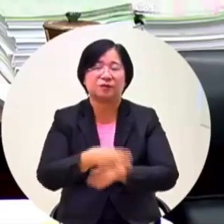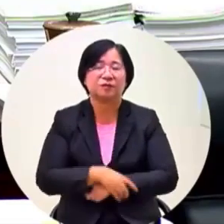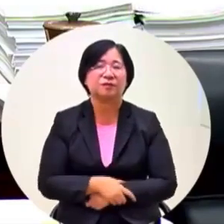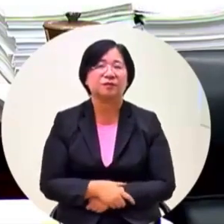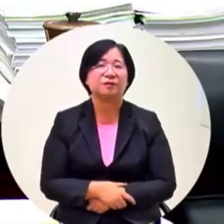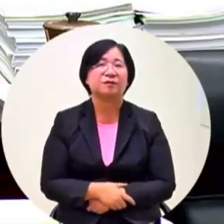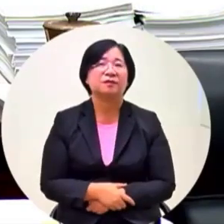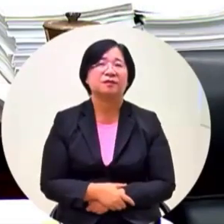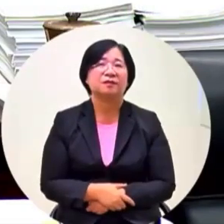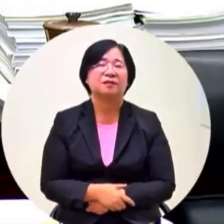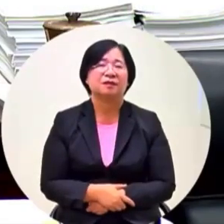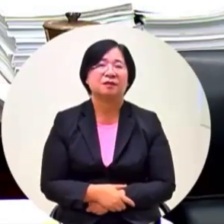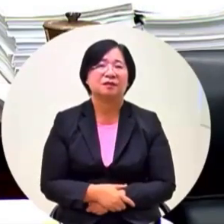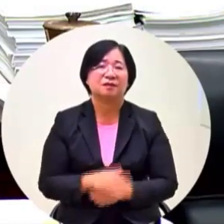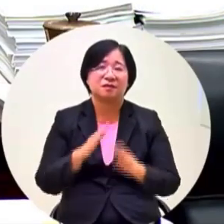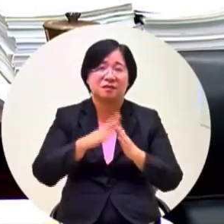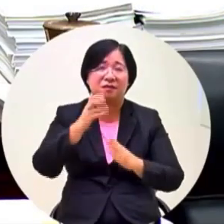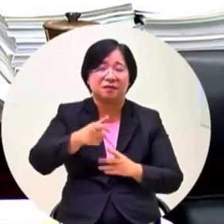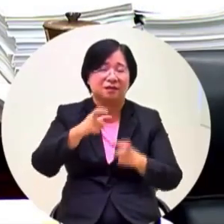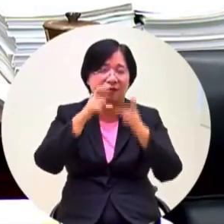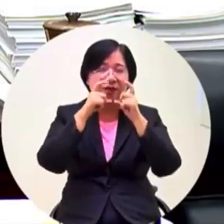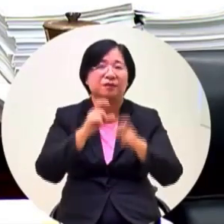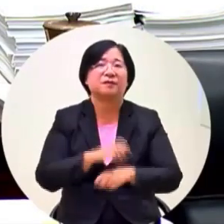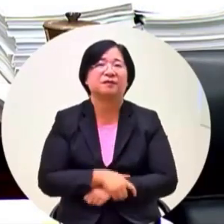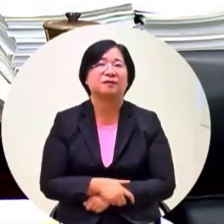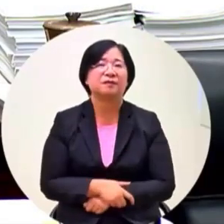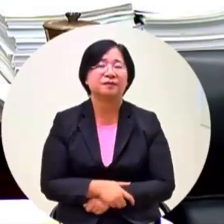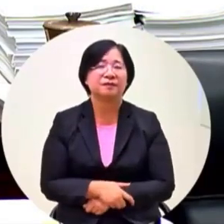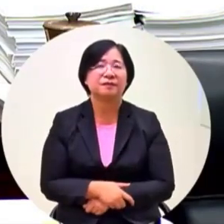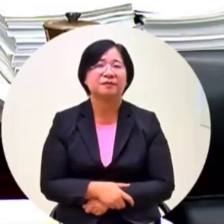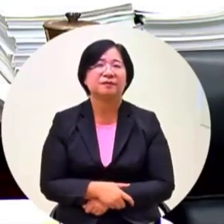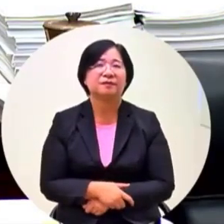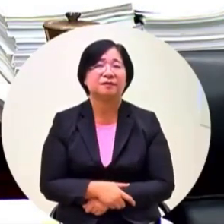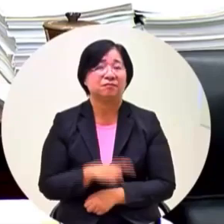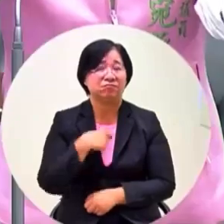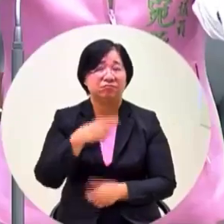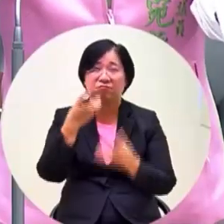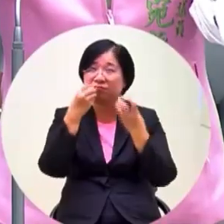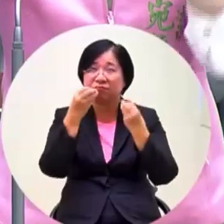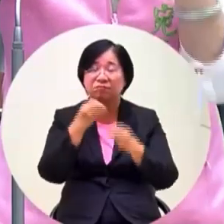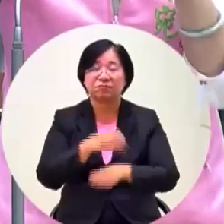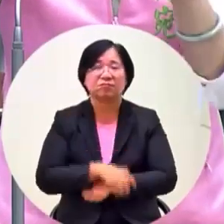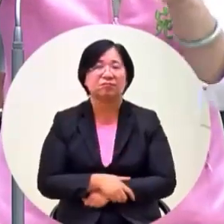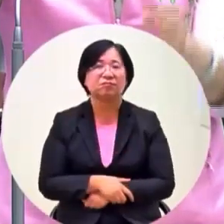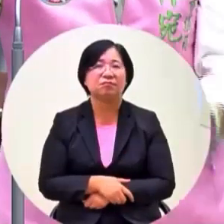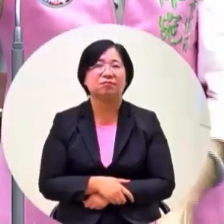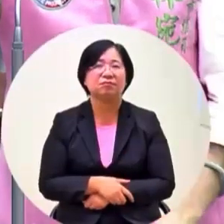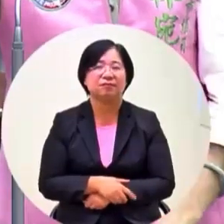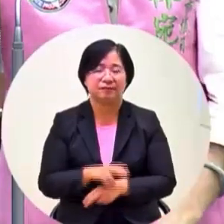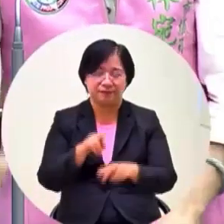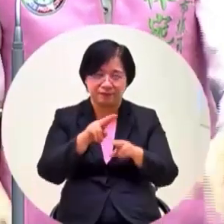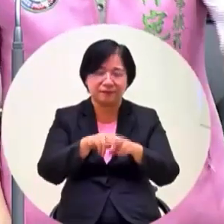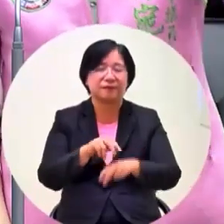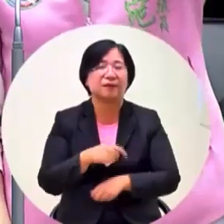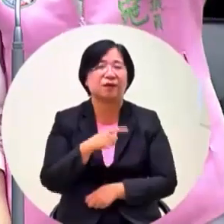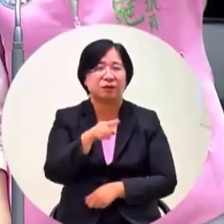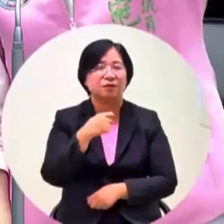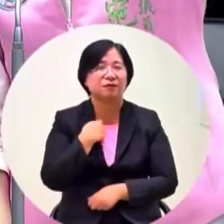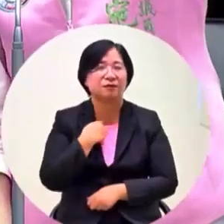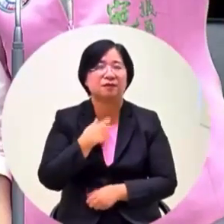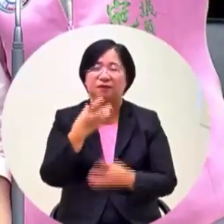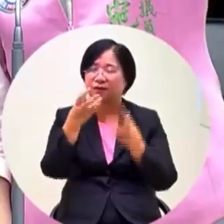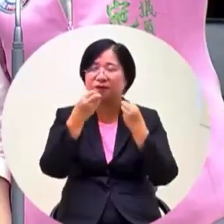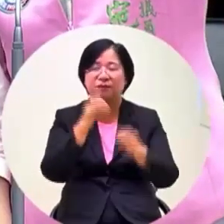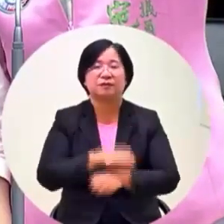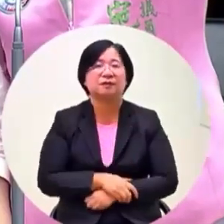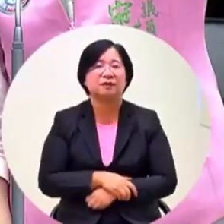你不知道， 市长答复。 市长，你不清楚，没关系，你坐下。我知道你不清楚，他提拨的